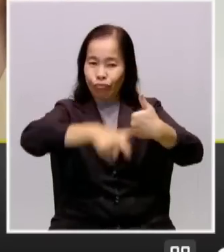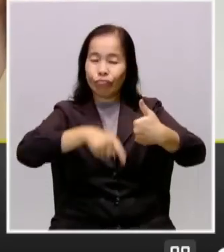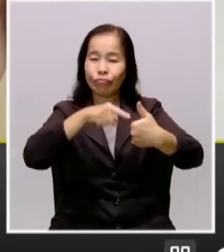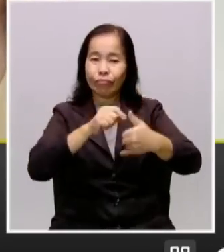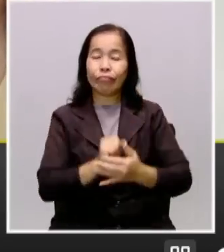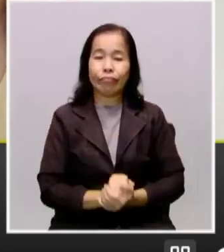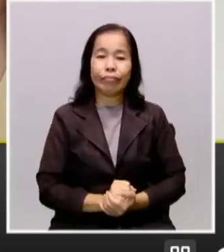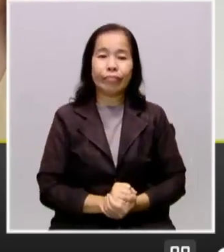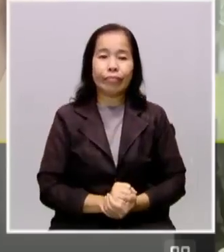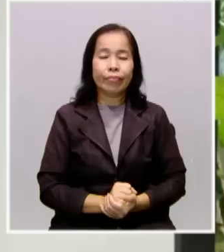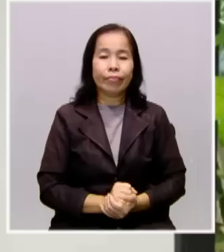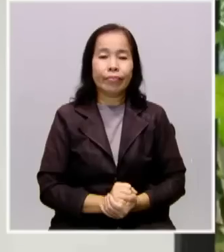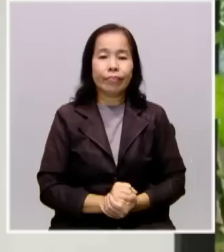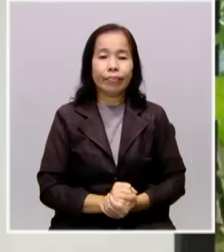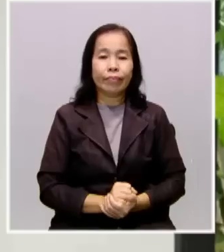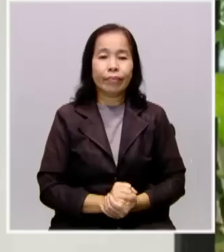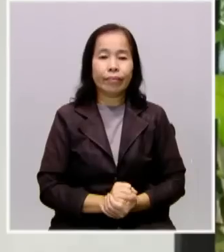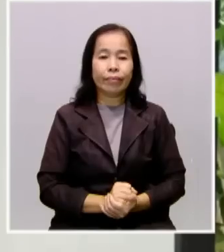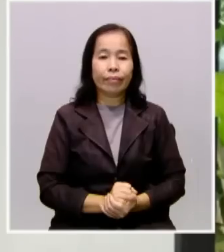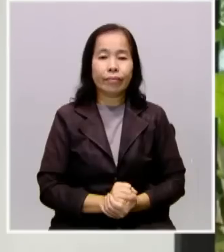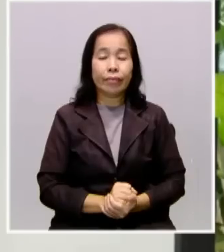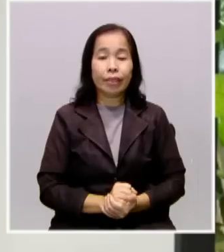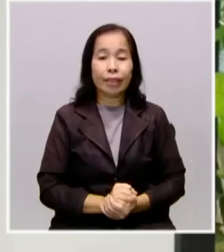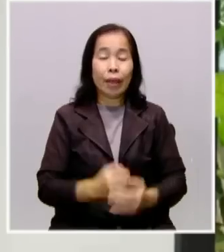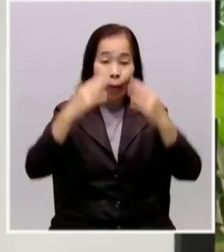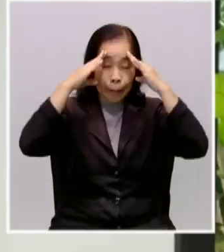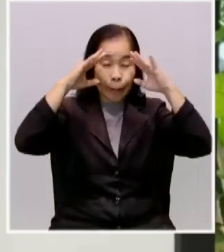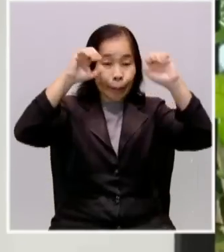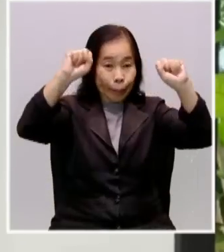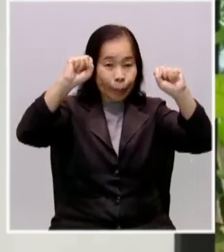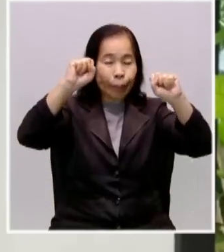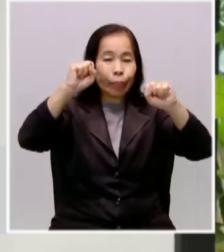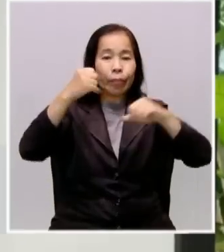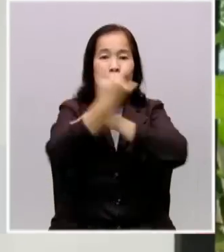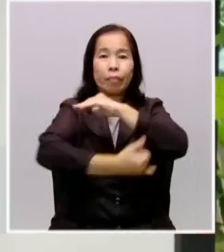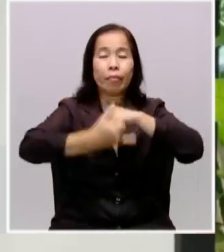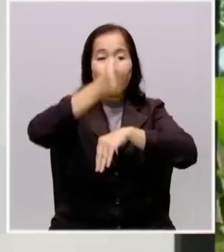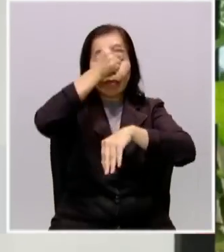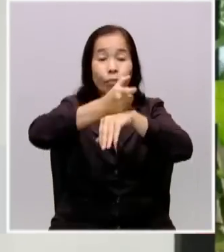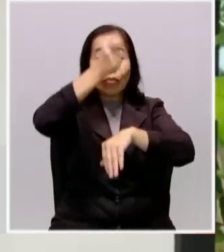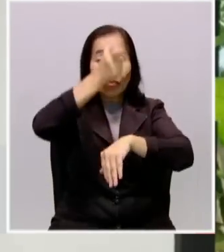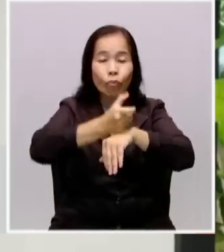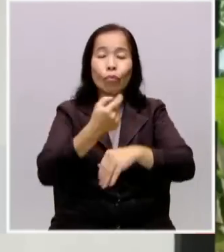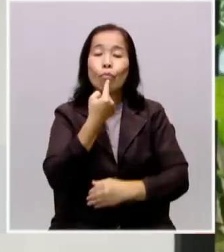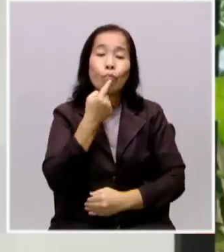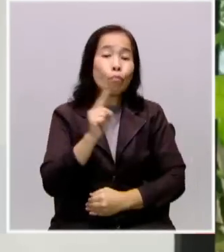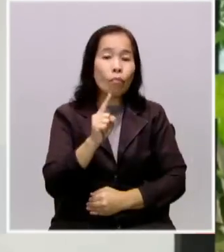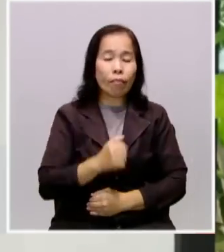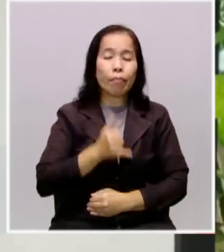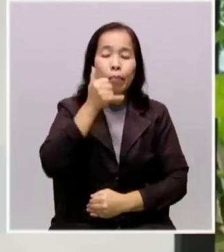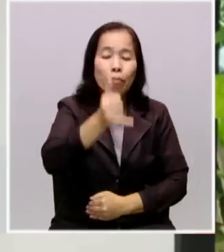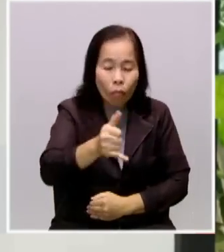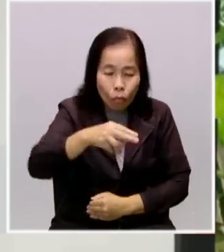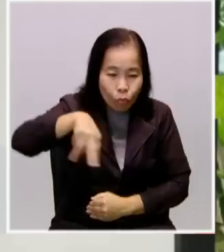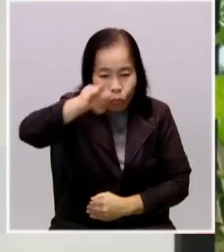กันเลยค่ะ เชิญครับ ประธานาธิบดีตุรกีนะคะเรเซฟทายิปเออร์ดวานนะคะได้ออกไปเยือนพื้นที่ประสบ